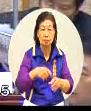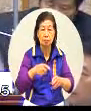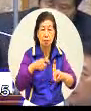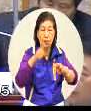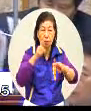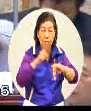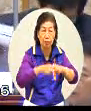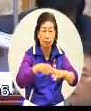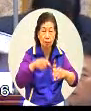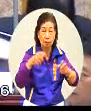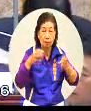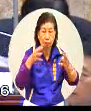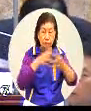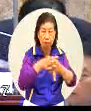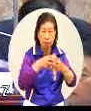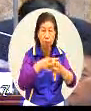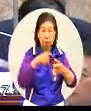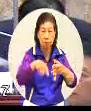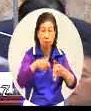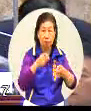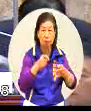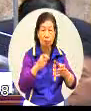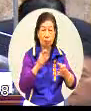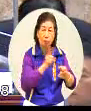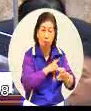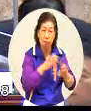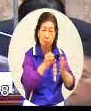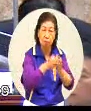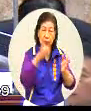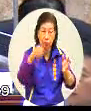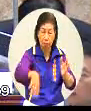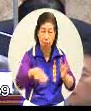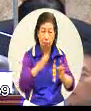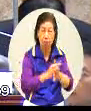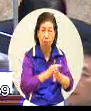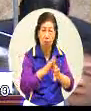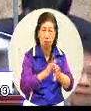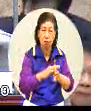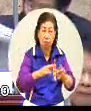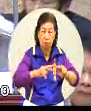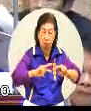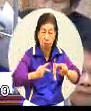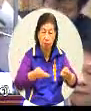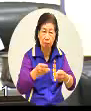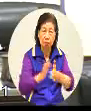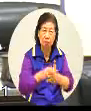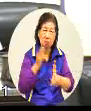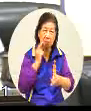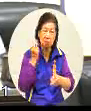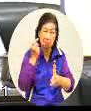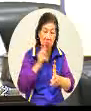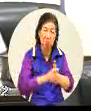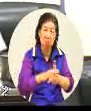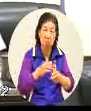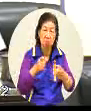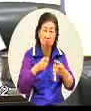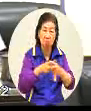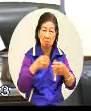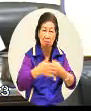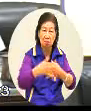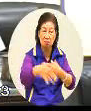厂，所以他们是自己取消那个镀锌的制程。 我请教你，啊，这个电缆是后